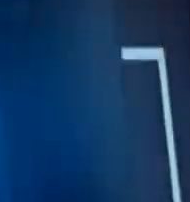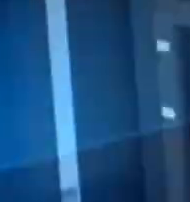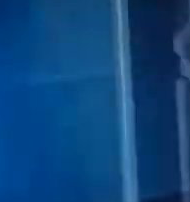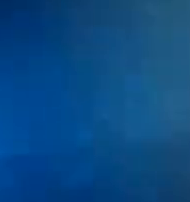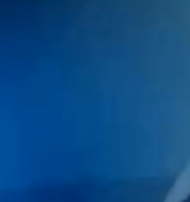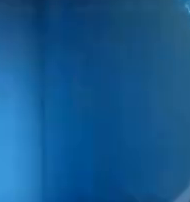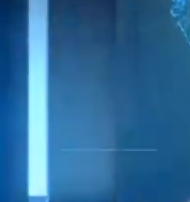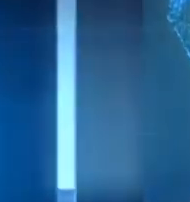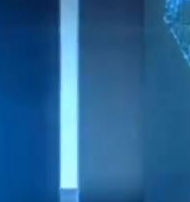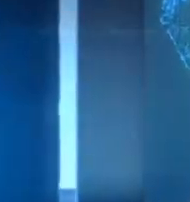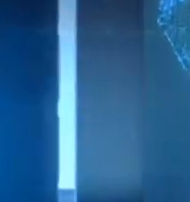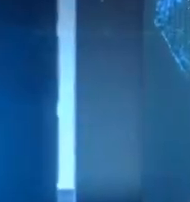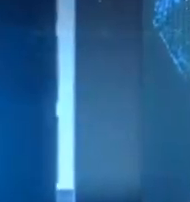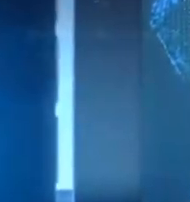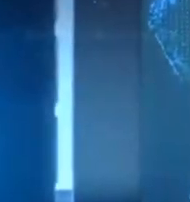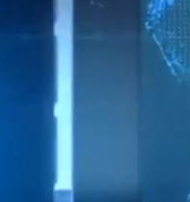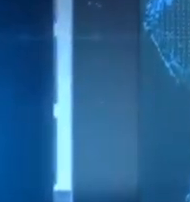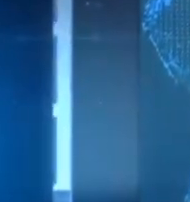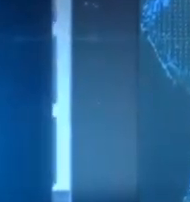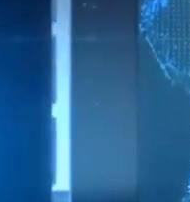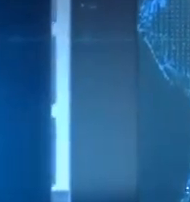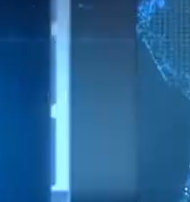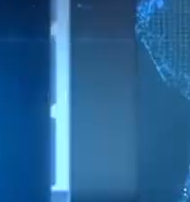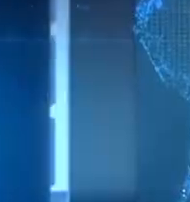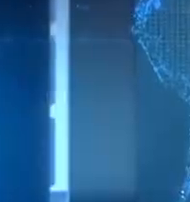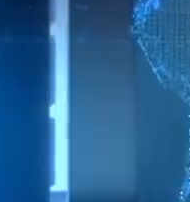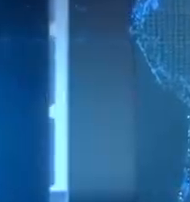Айзада Оразалы, Ерлан Азамбай, Жетісу арнасы.